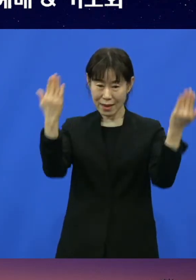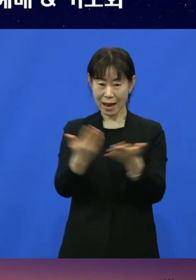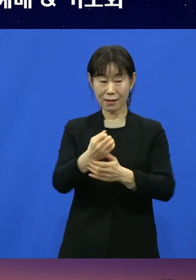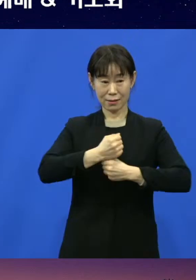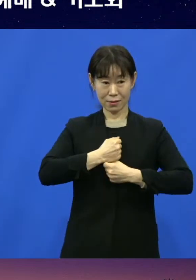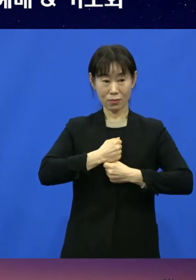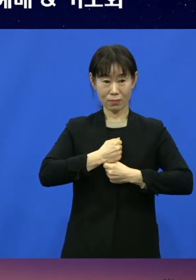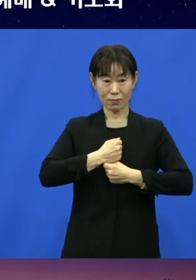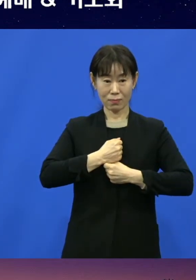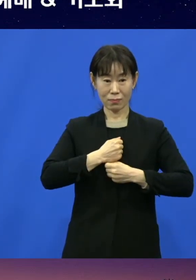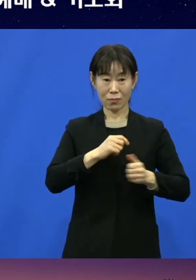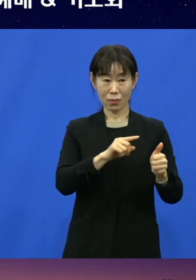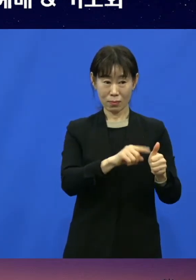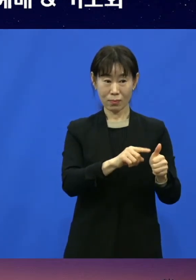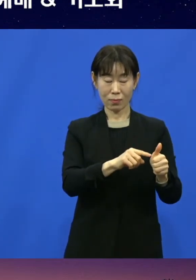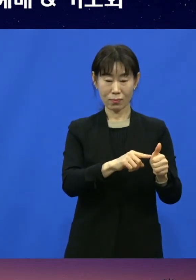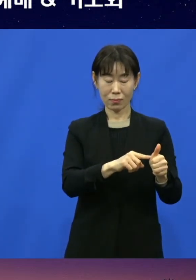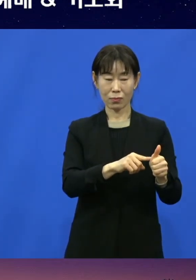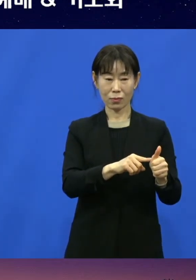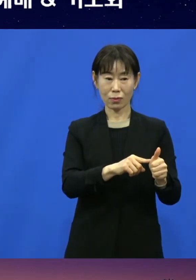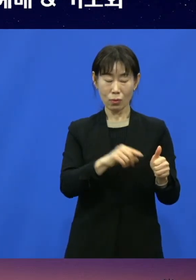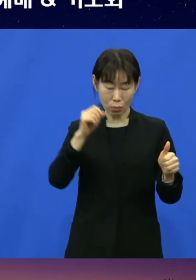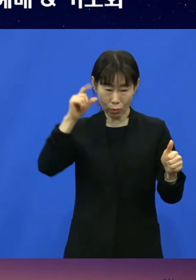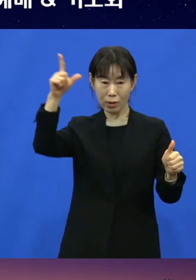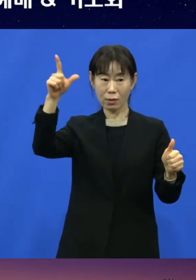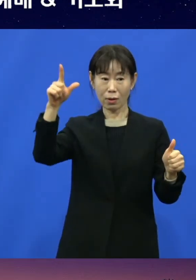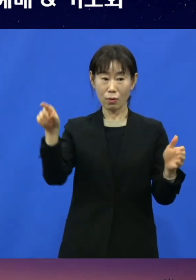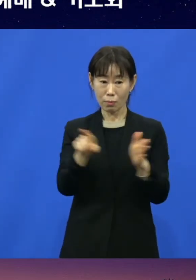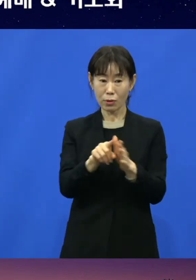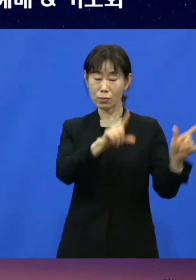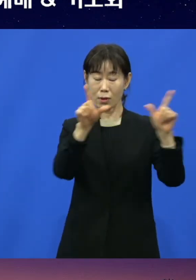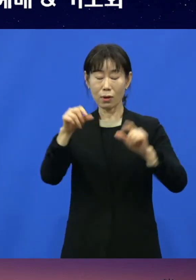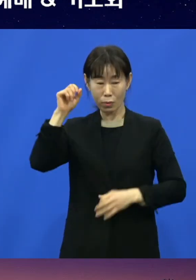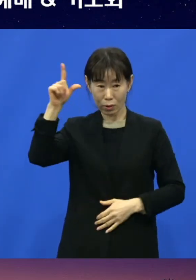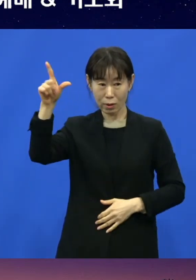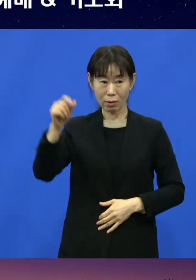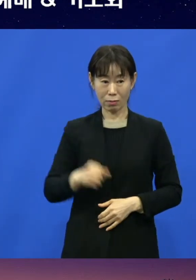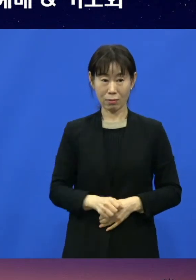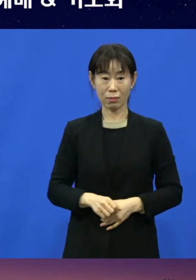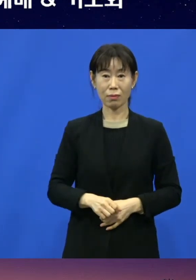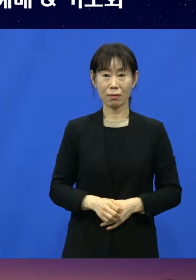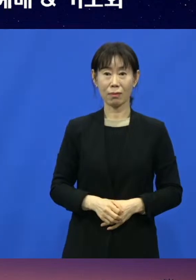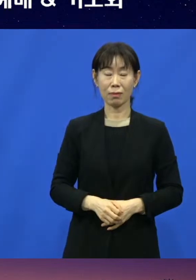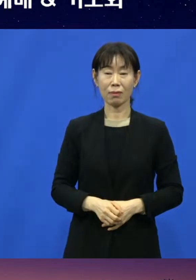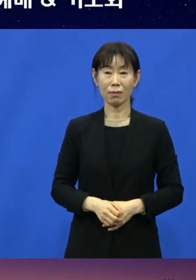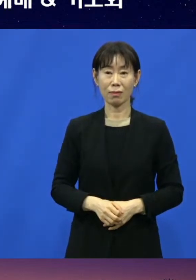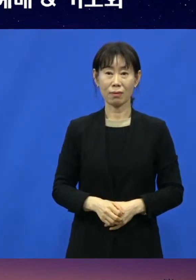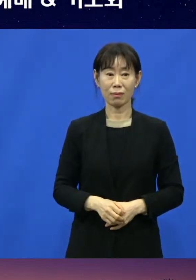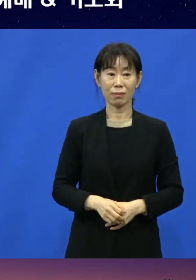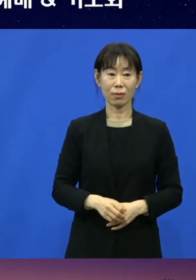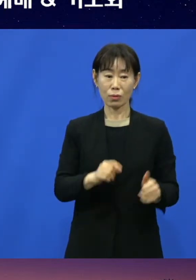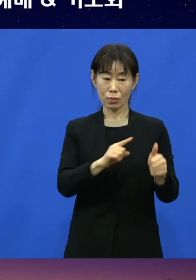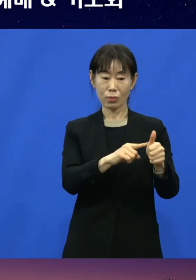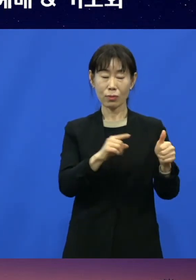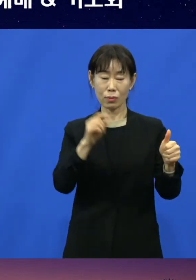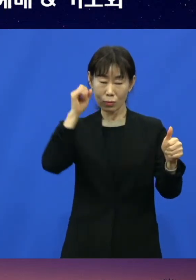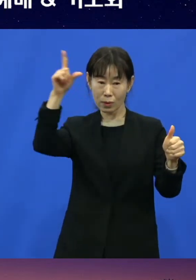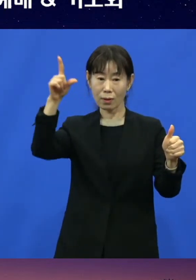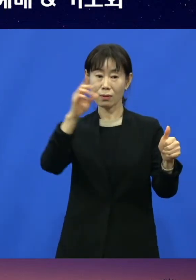이 정도면 상당한 사람이에요. 상당한 신이. 결코 우리가 쉽게 만날 수 없는 대단한 사람이에요.